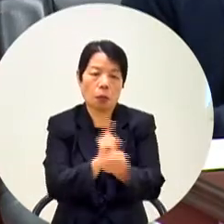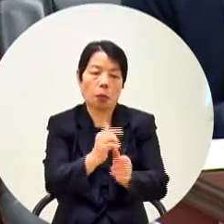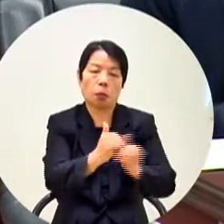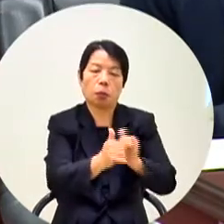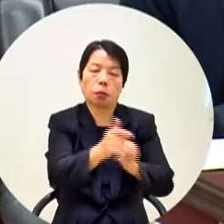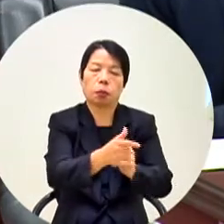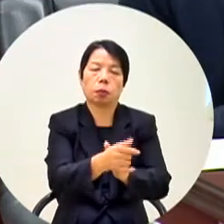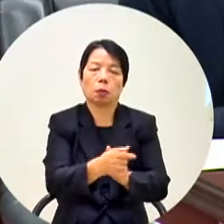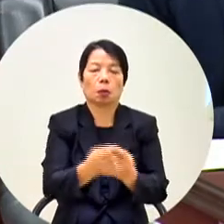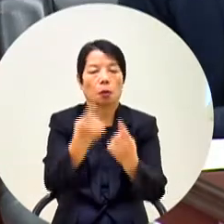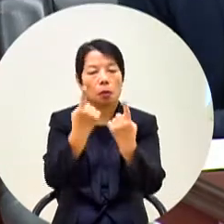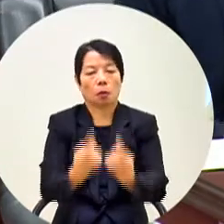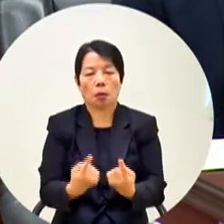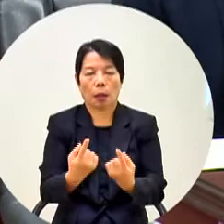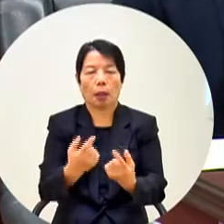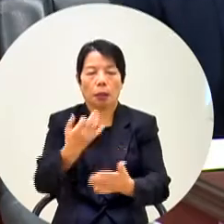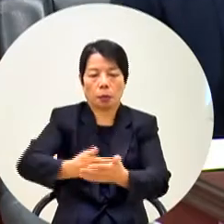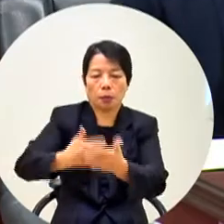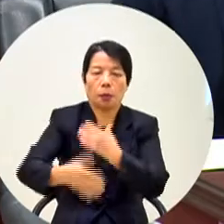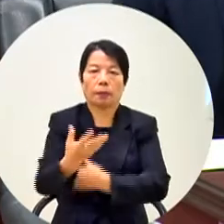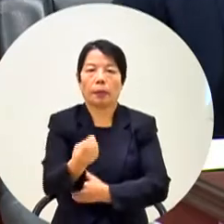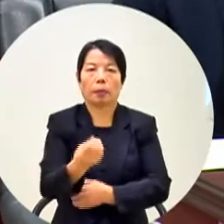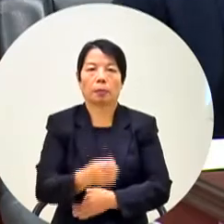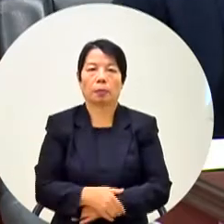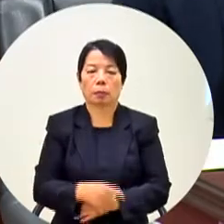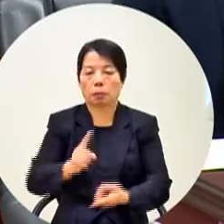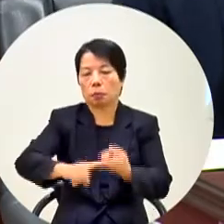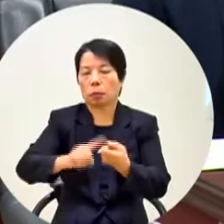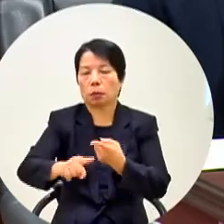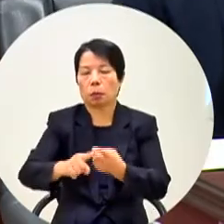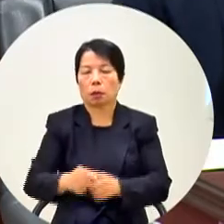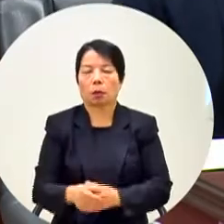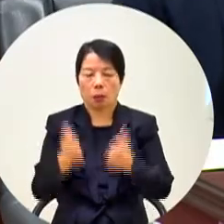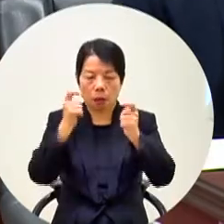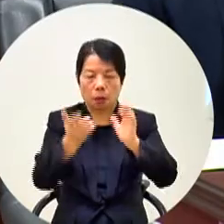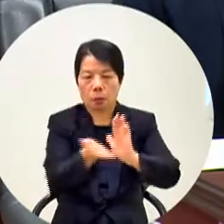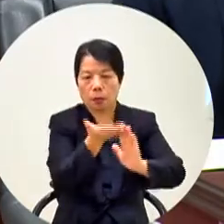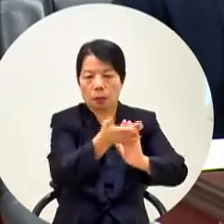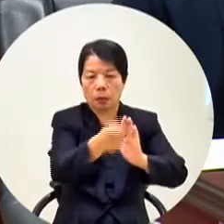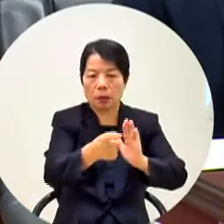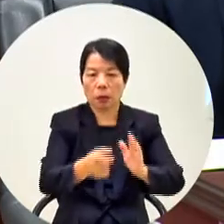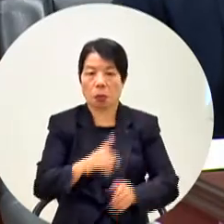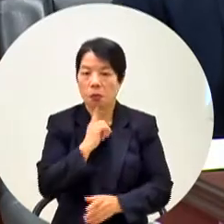吼、哦，这是何道理？阮北高雄的人拢较有钱吗？